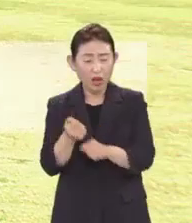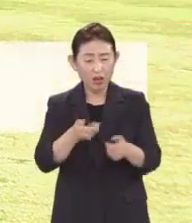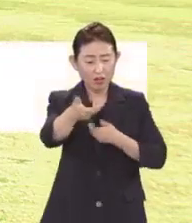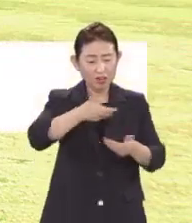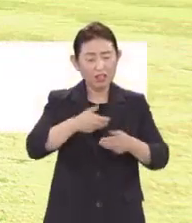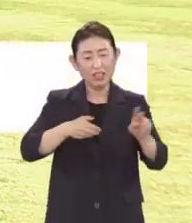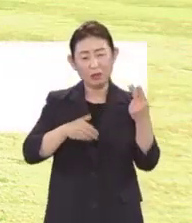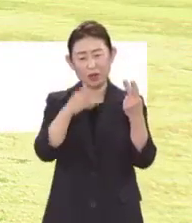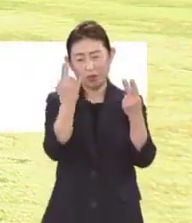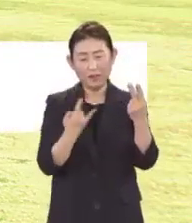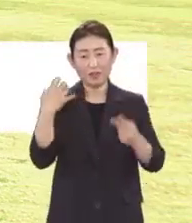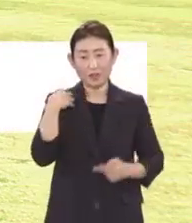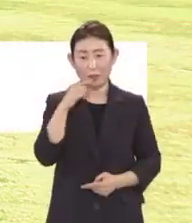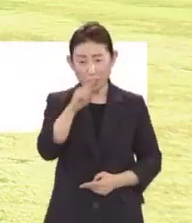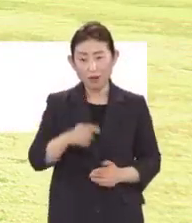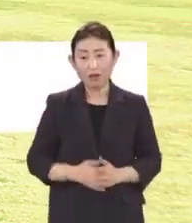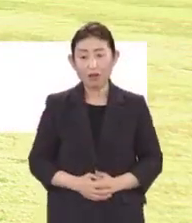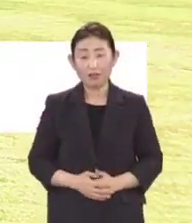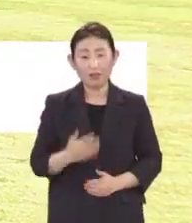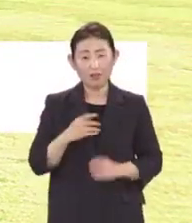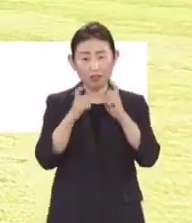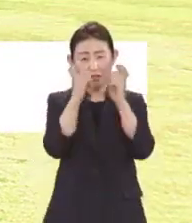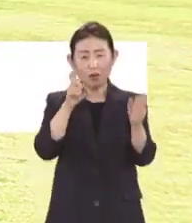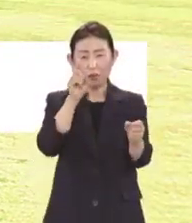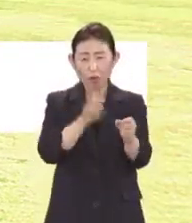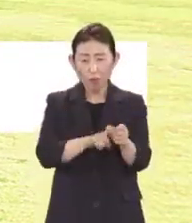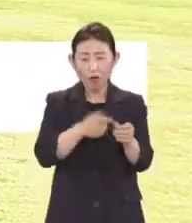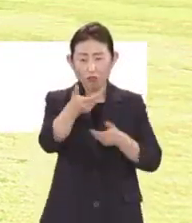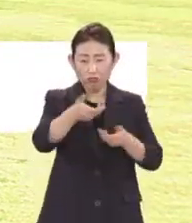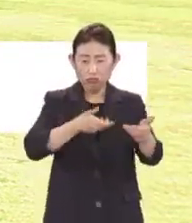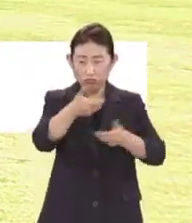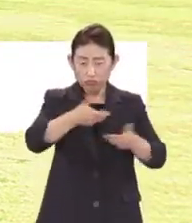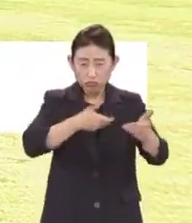goals, you know, I'd like to pitch really well and get up to